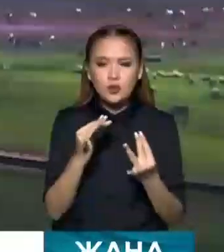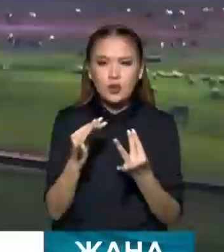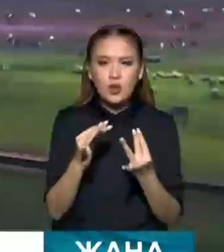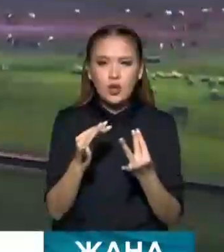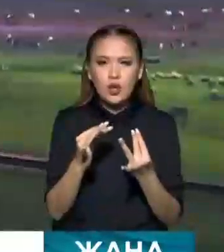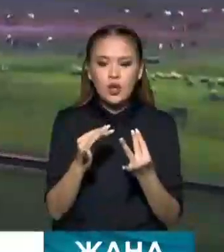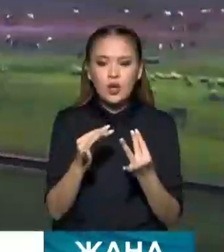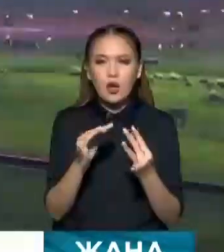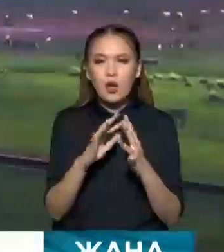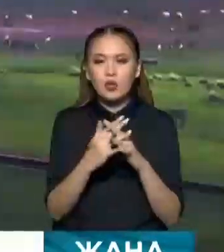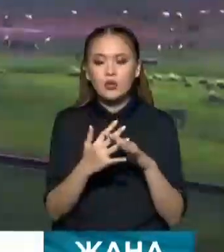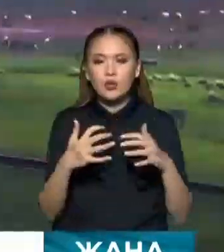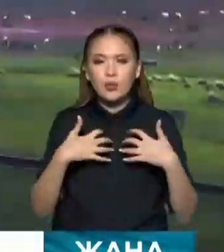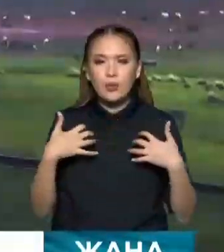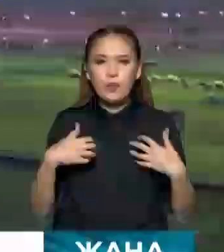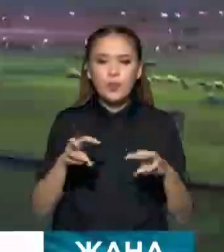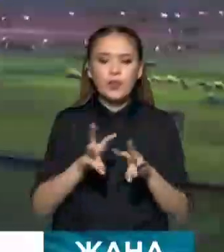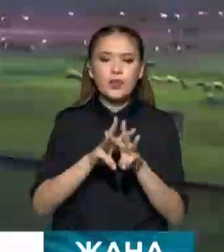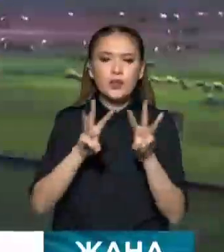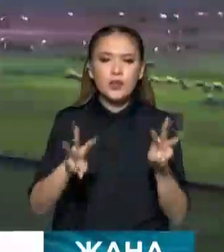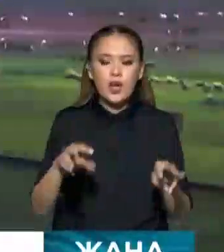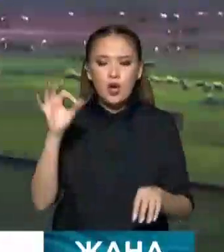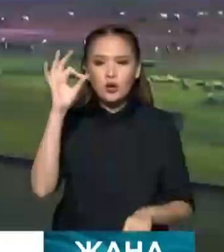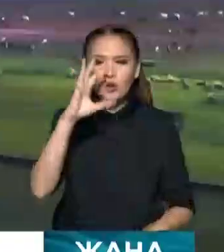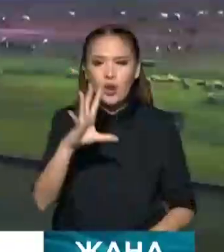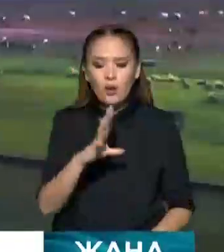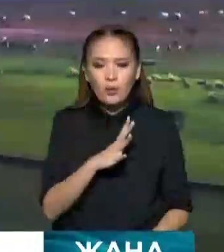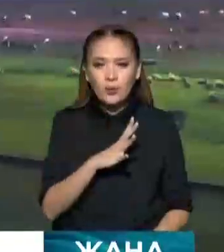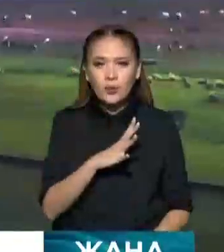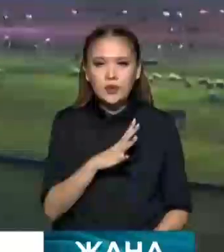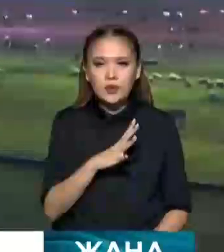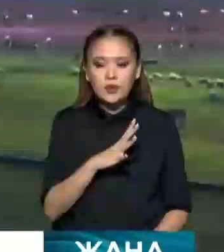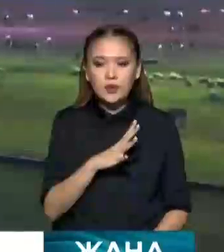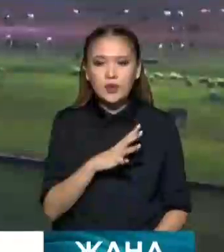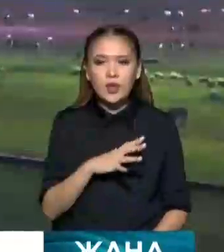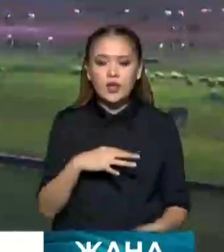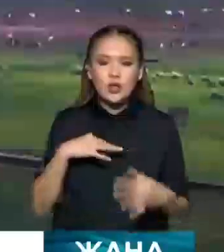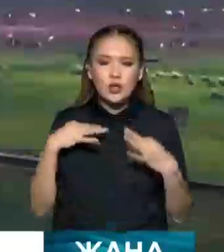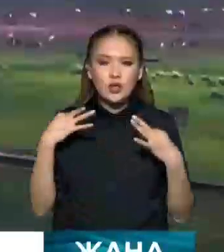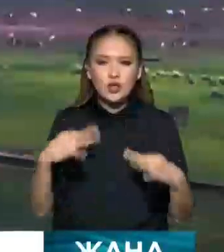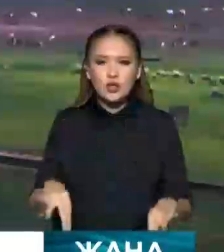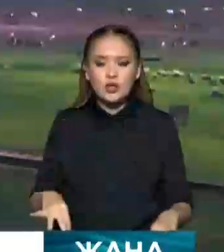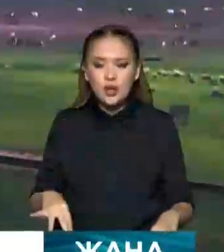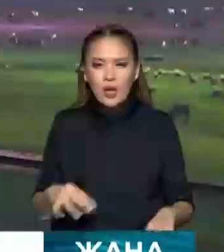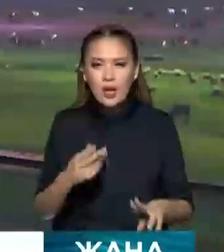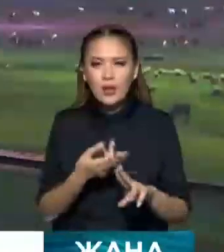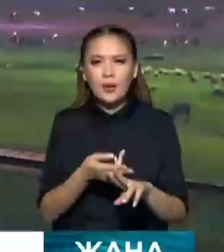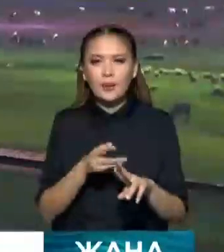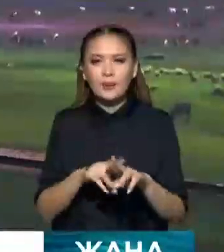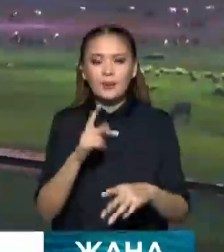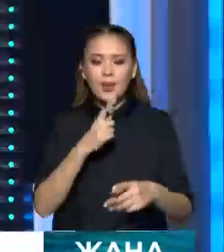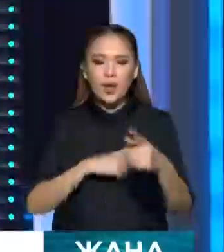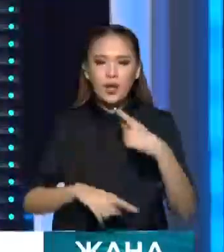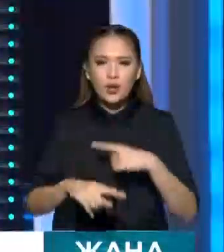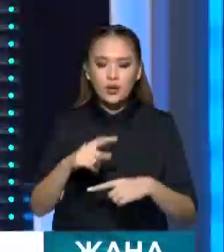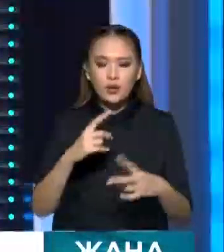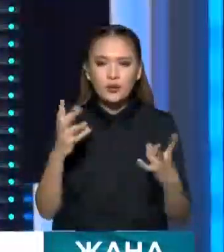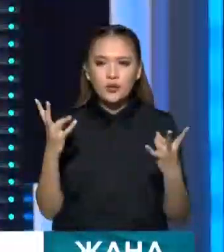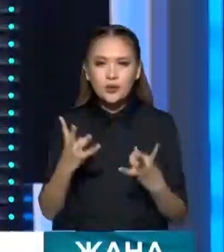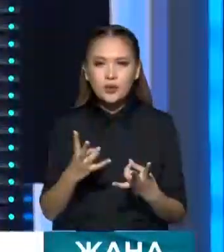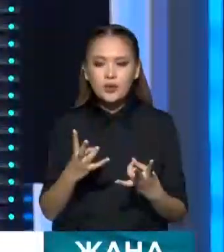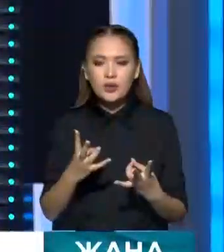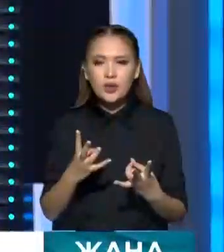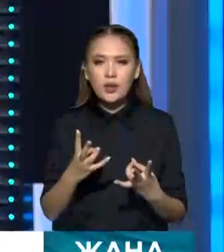ауыл шаруашылық министрлігімен осындай мәселелерді кей кездері өзіміз шешіп отырамыз. Өз еркімен қайтару деп айтпалдыңыз ғой, жаңа